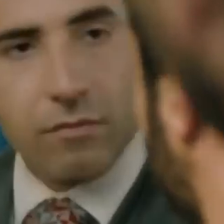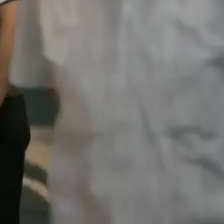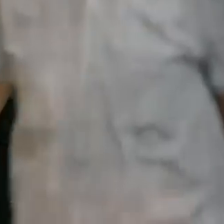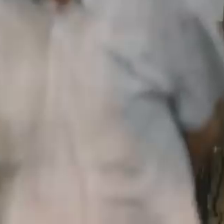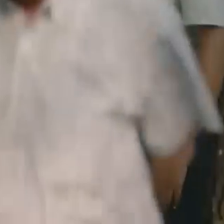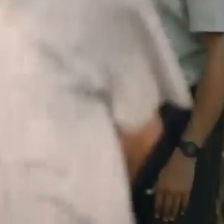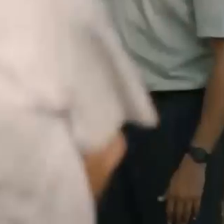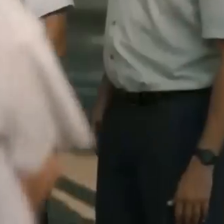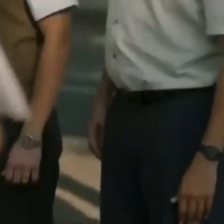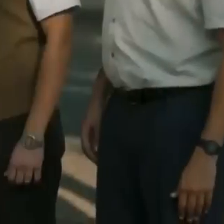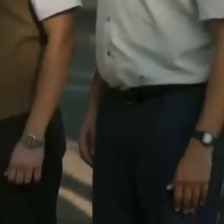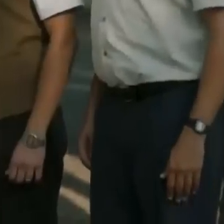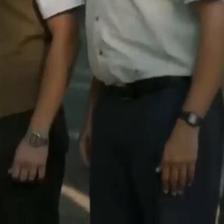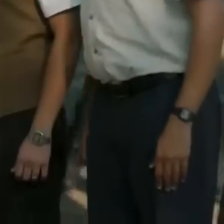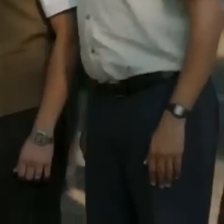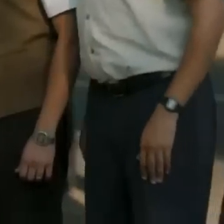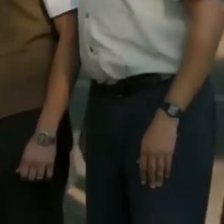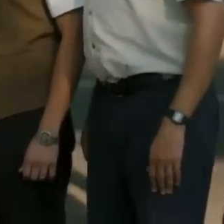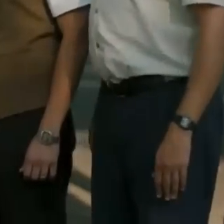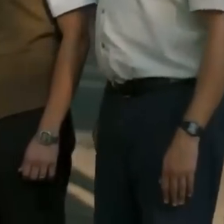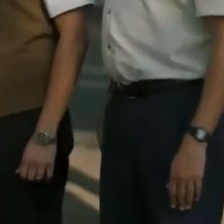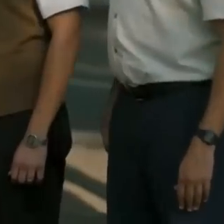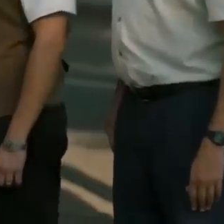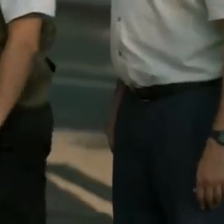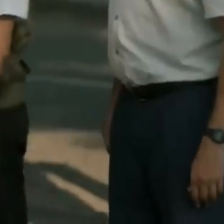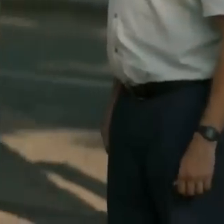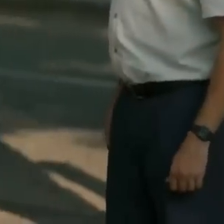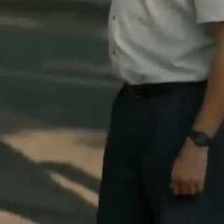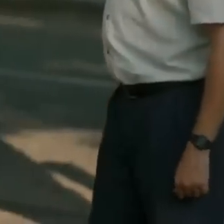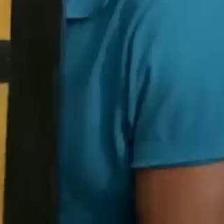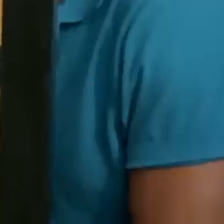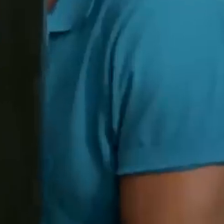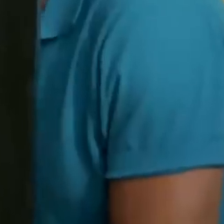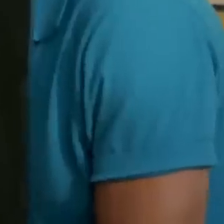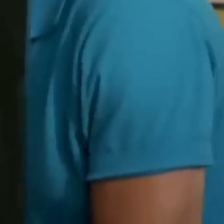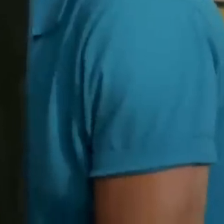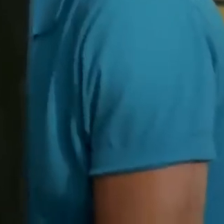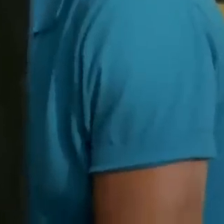Süleyman jetonları ayıklarken İsmail birini çekip kulübeye girdi, tuşluyor.